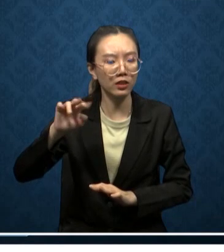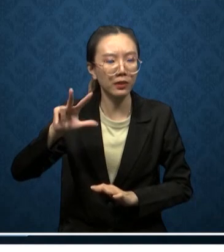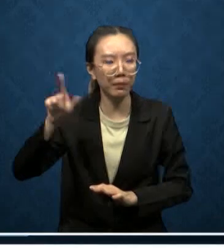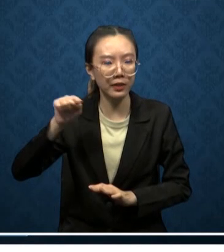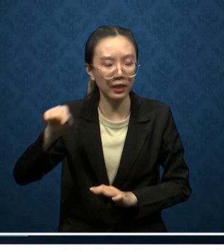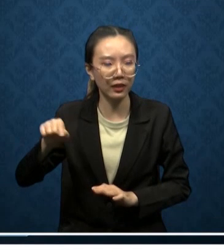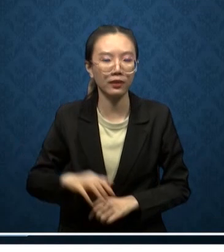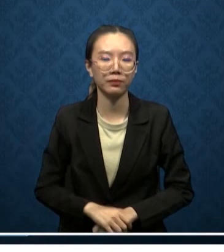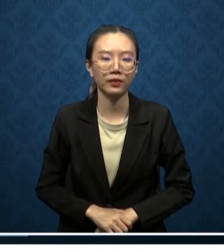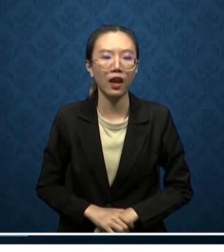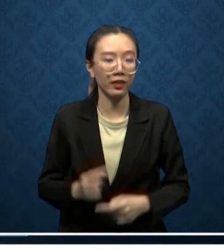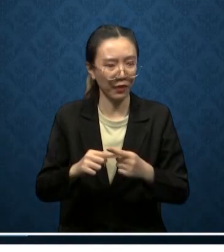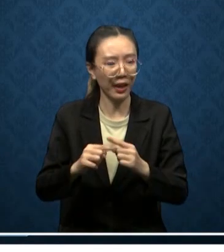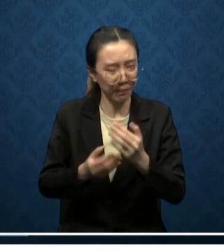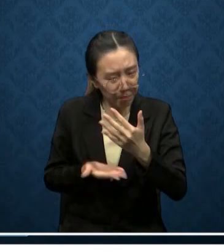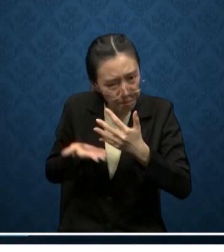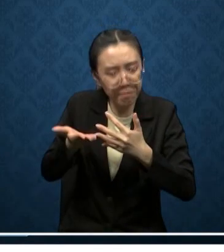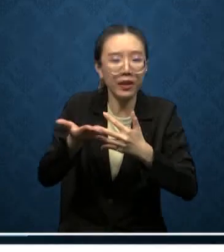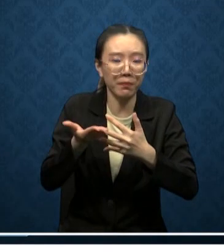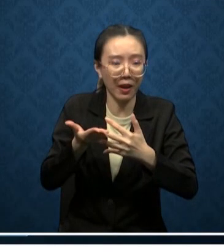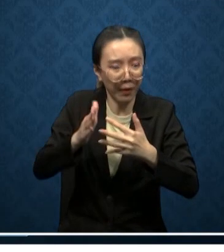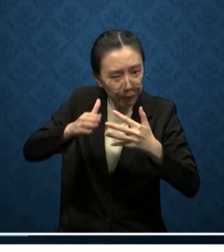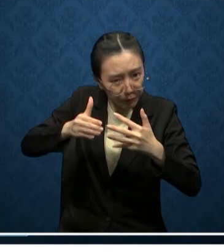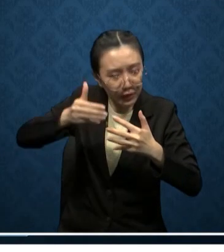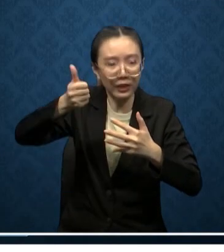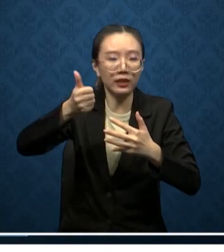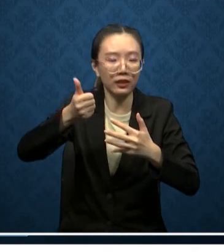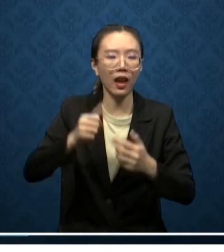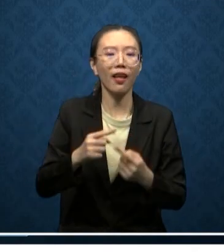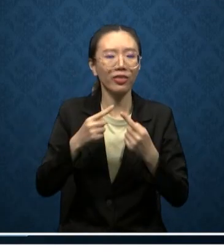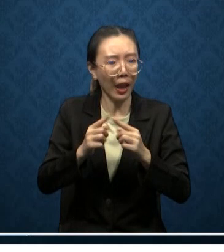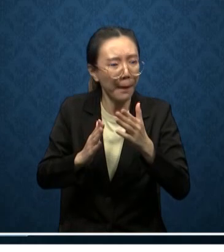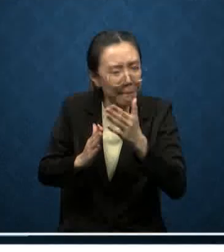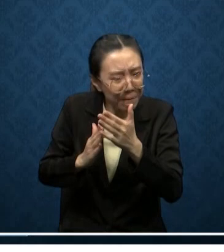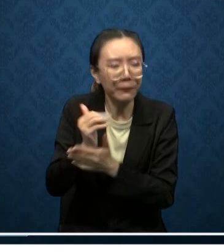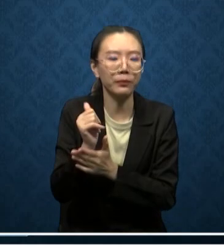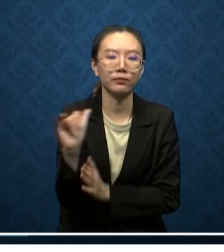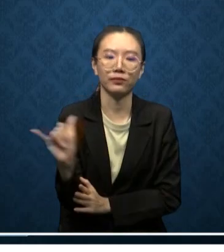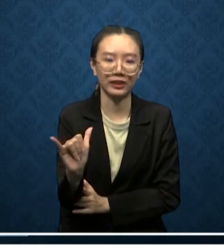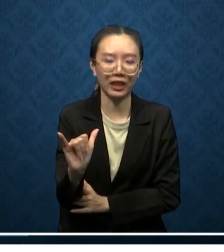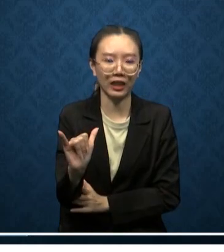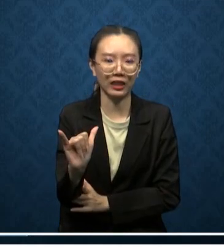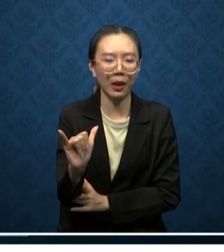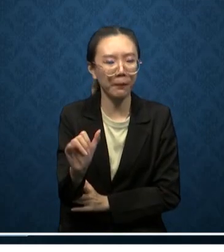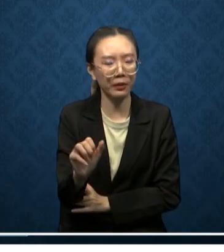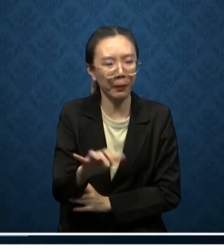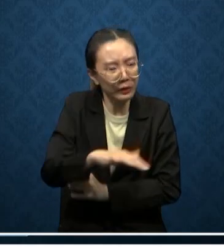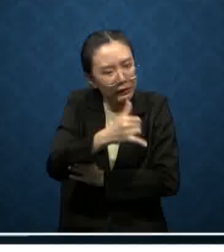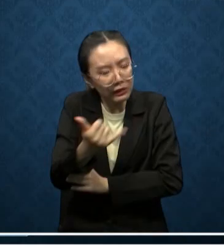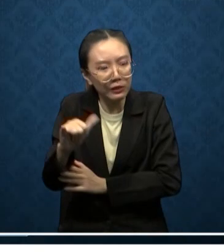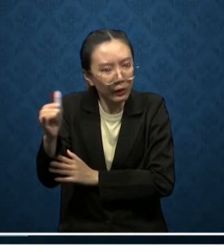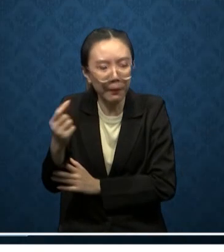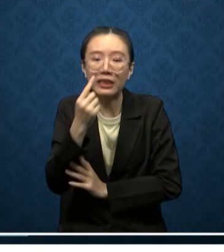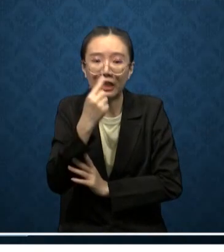3%แต่มันก็ดีขึ้นมาทุกๆปีนะครับแต่มันก็ไม่บรรลุเป้าหมายแล้วก็อยู่ในดับวิกฤตด้วยคือสี